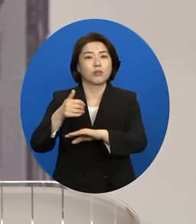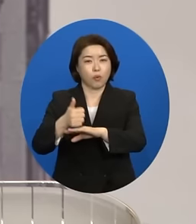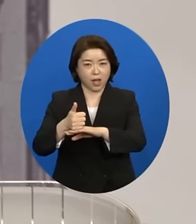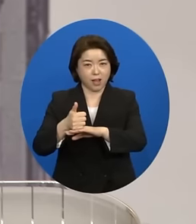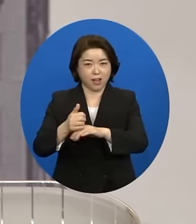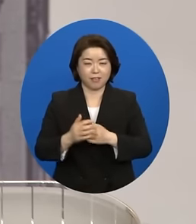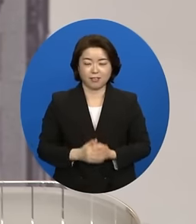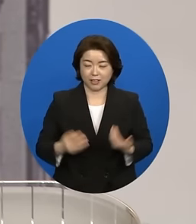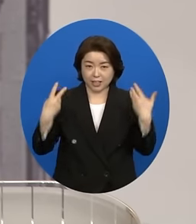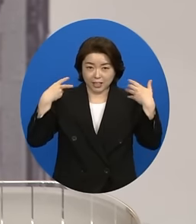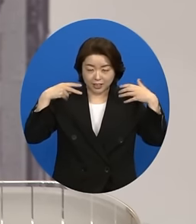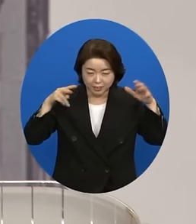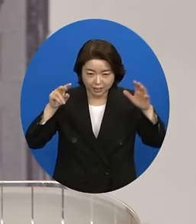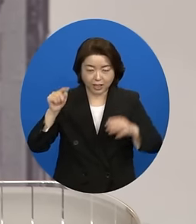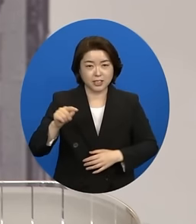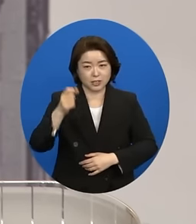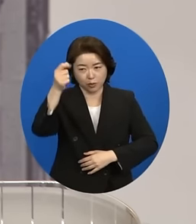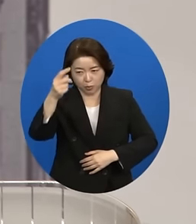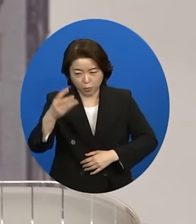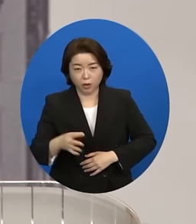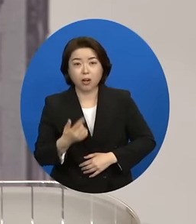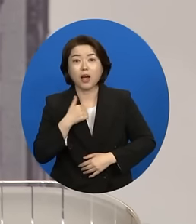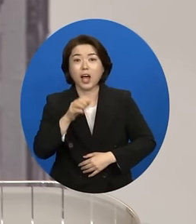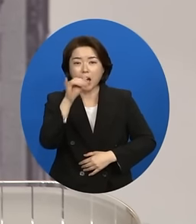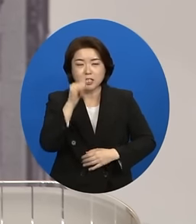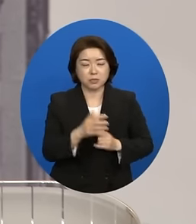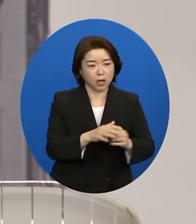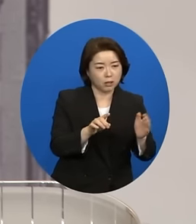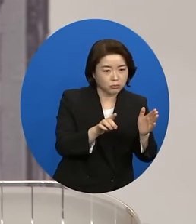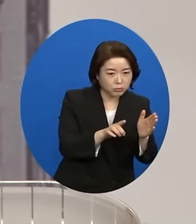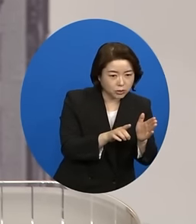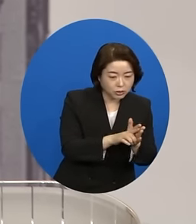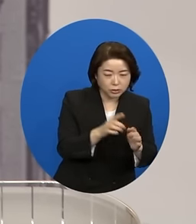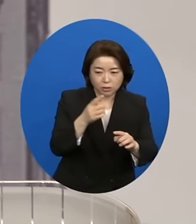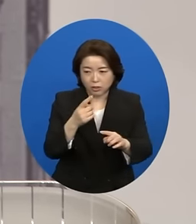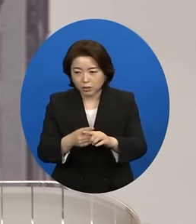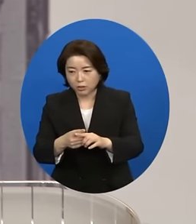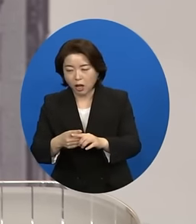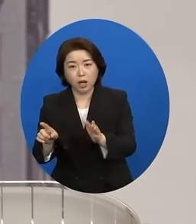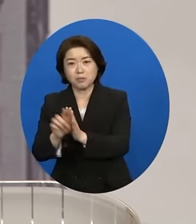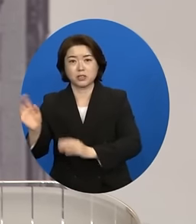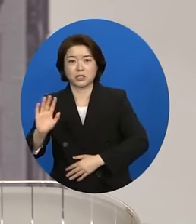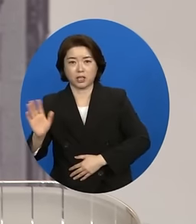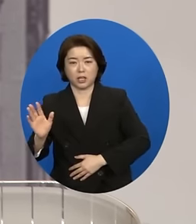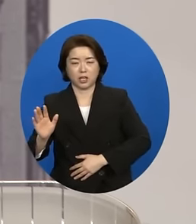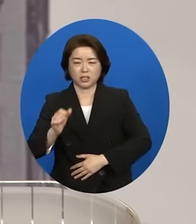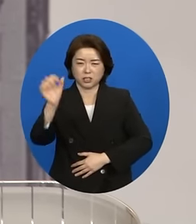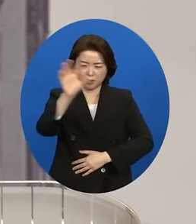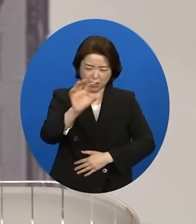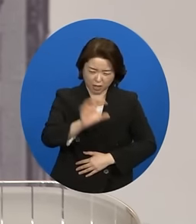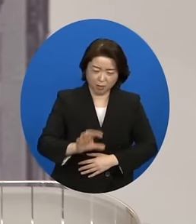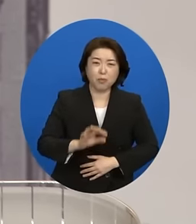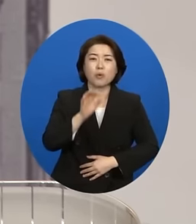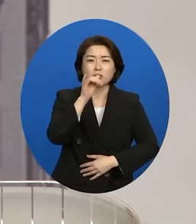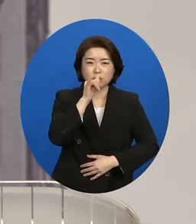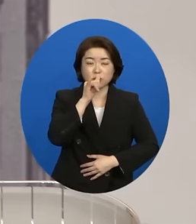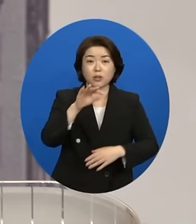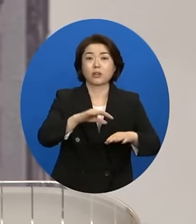했지만 믿는 것 같다가도 안 믿는 이게 수십 년이거든요. 근데 어떤 일이 있었길래 그